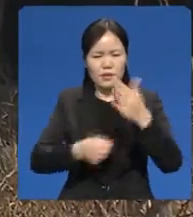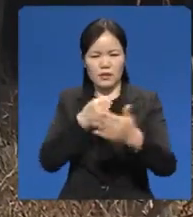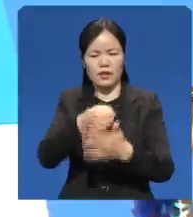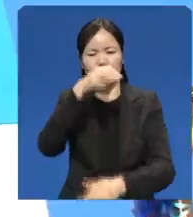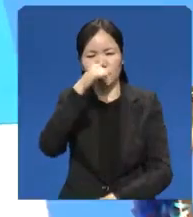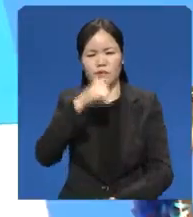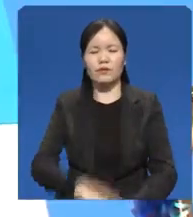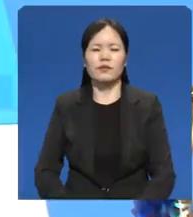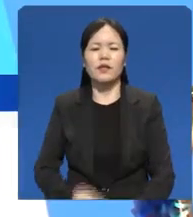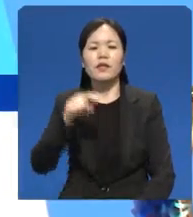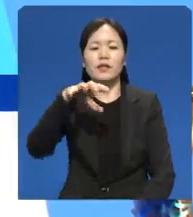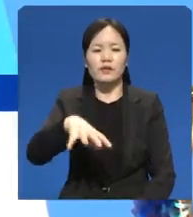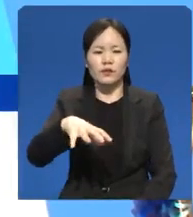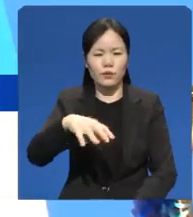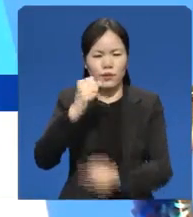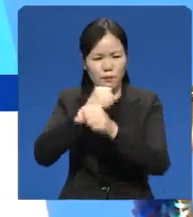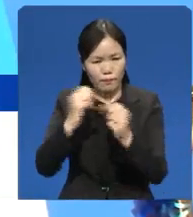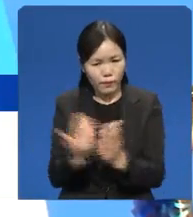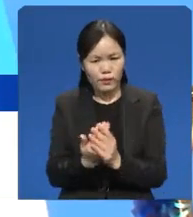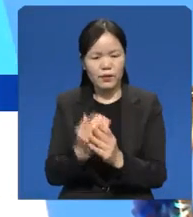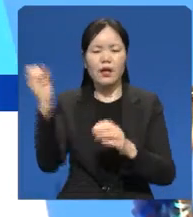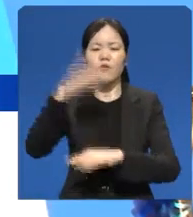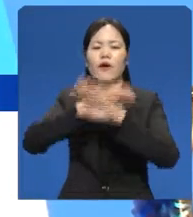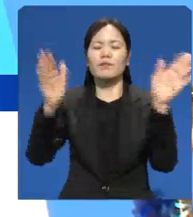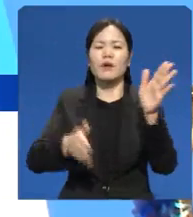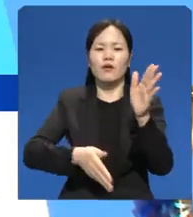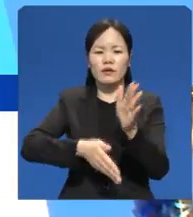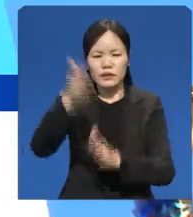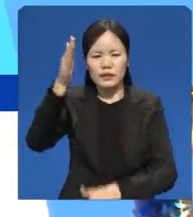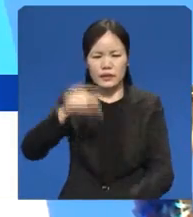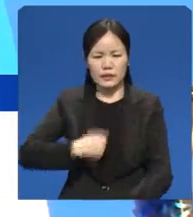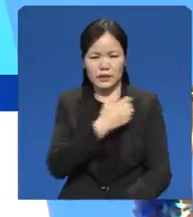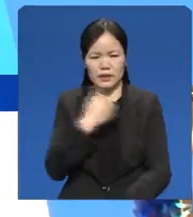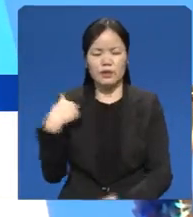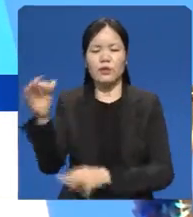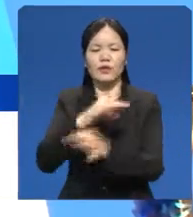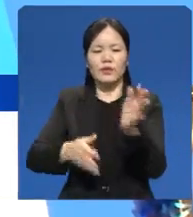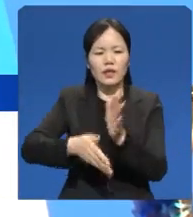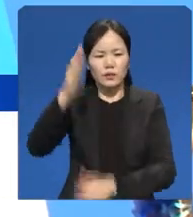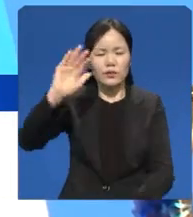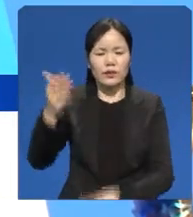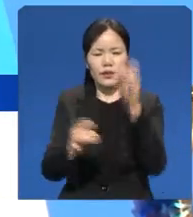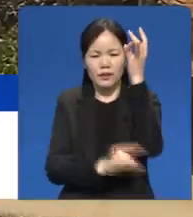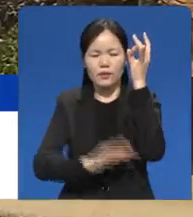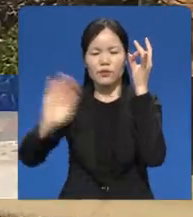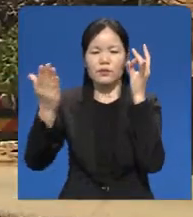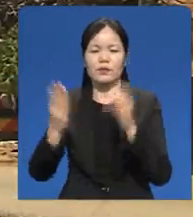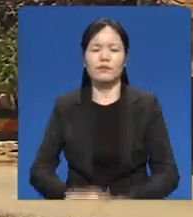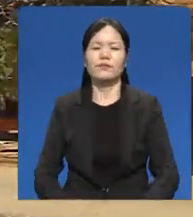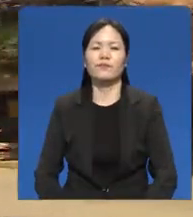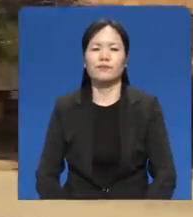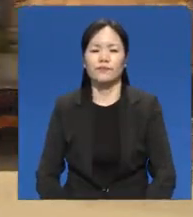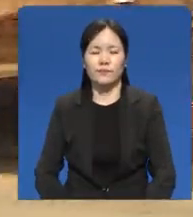있습니다 이것이 완소 올라가게 되면 강연 c 는 자조 경제도 시로가 견은 기반이 될 것이고요